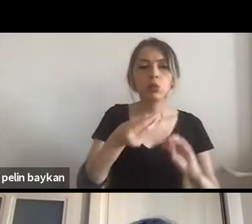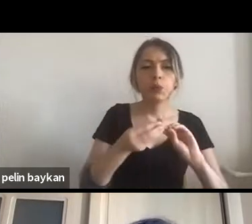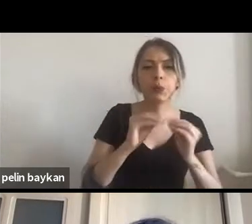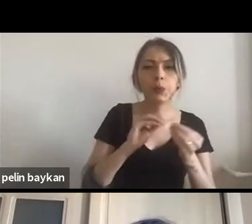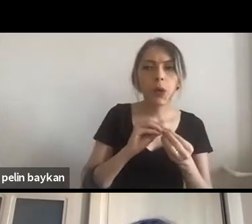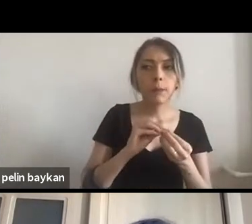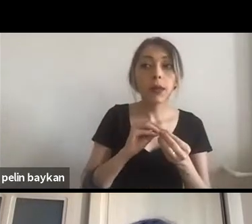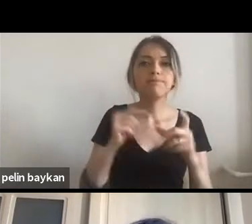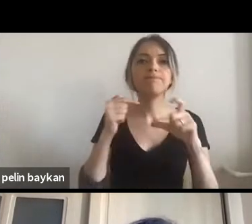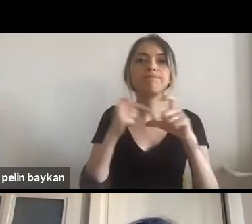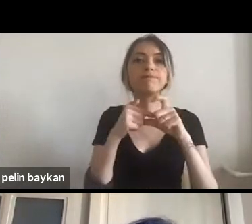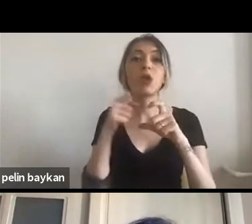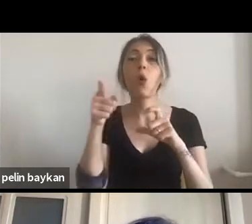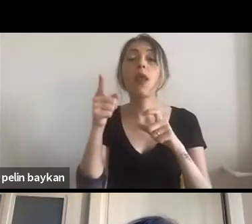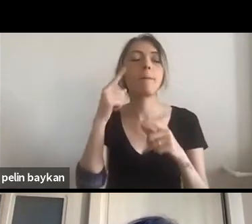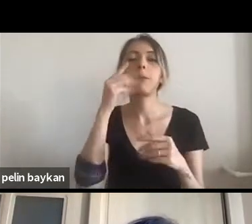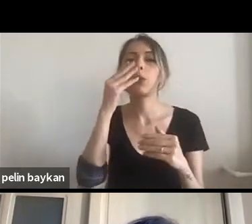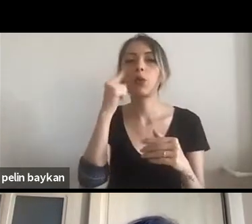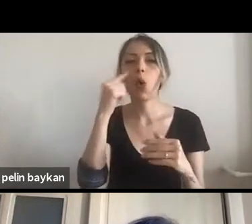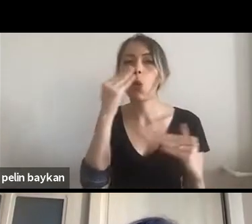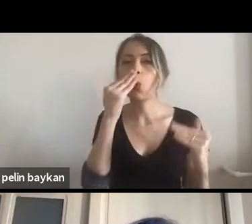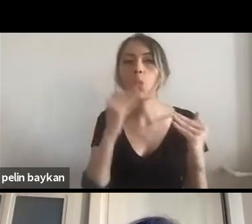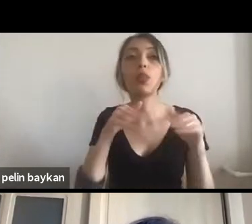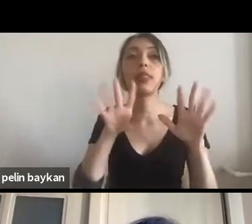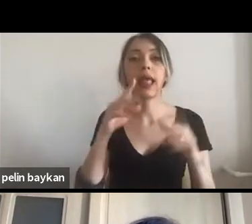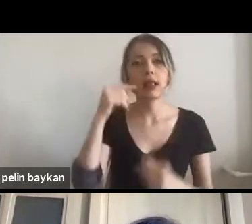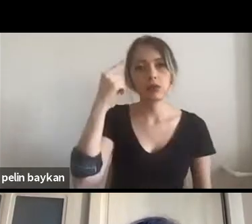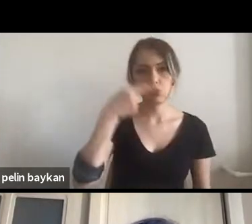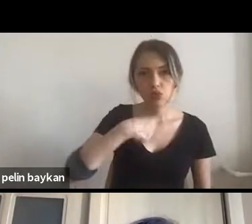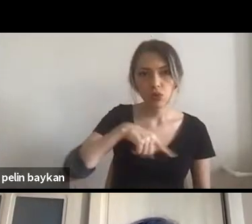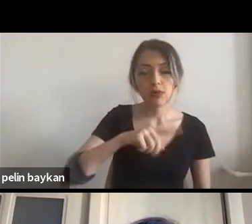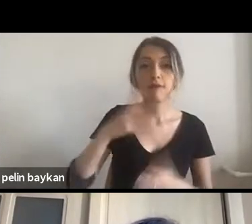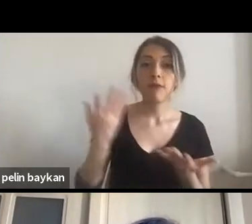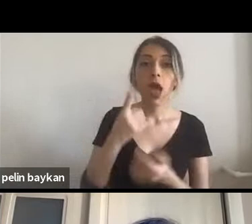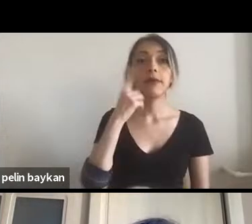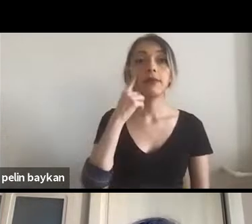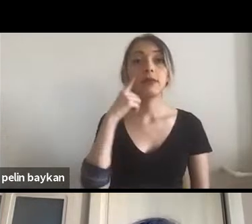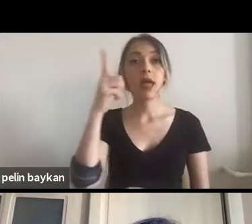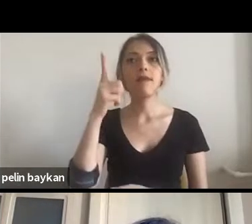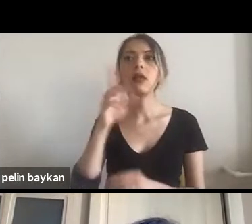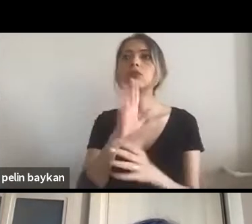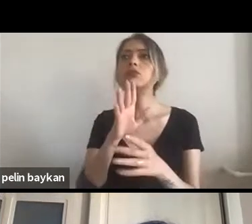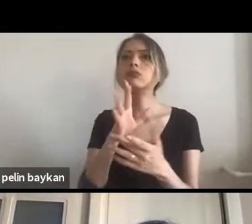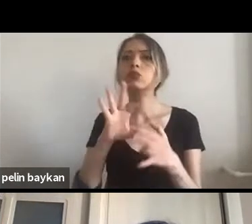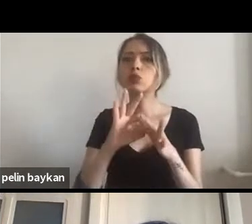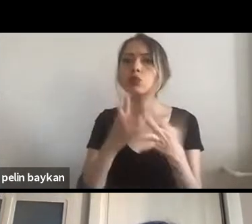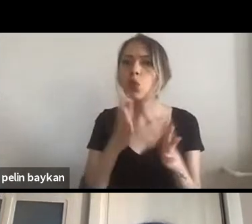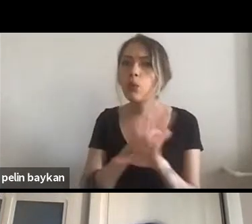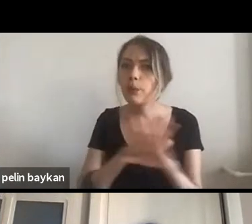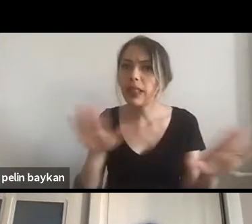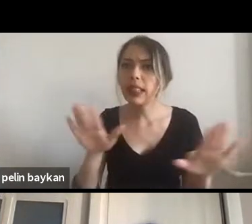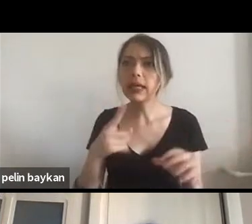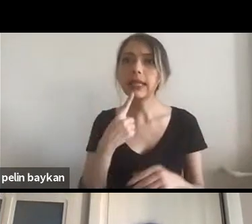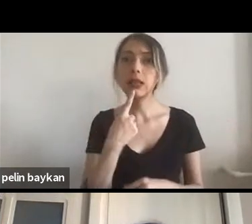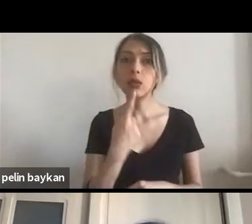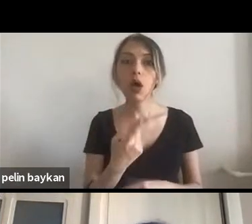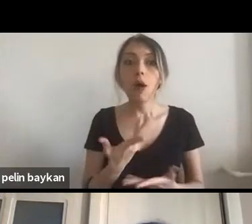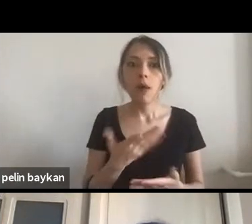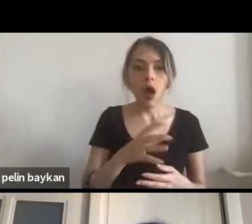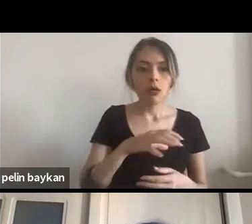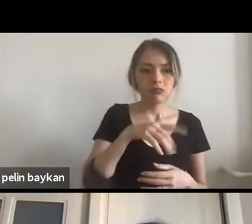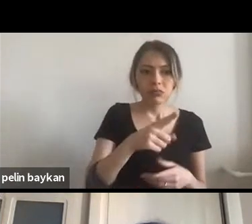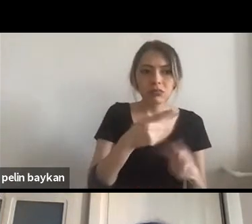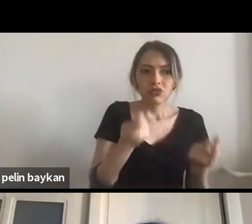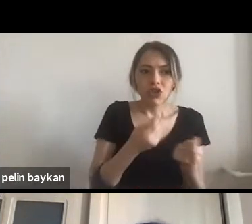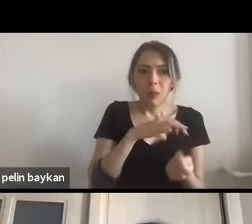planıyla çözülemeyeceği kanaatindeysek veya hükümetin çözdüm dediği sorunun alanda öyle olmadığını gösteriyorsak